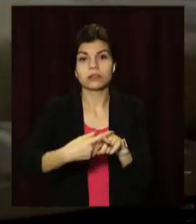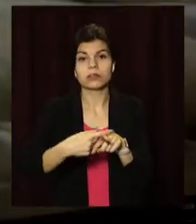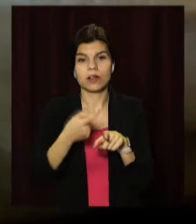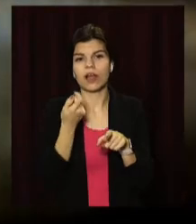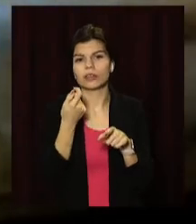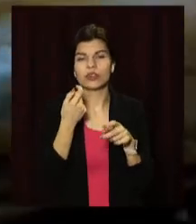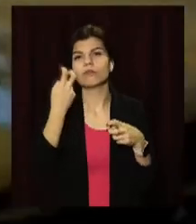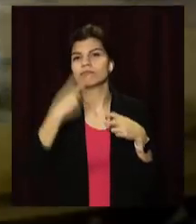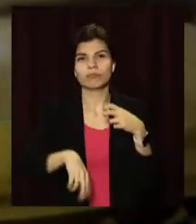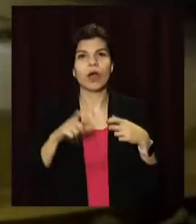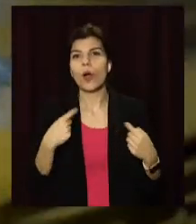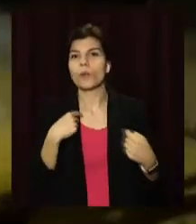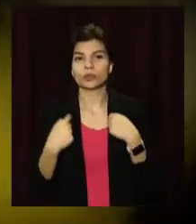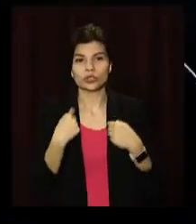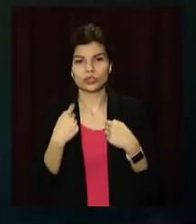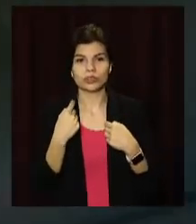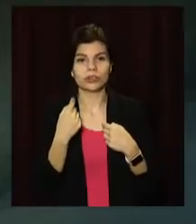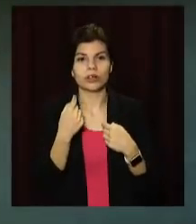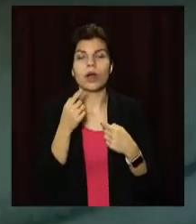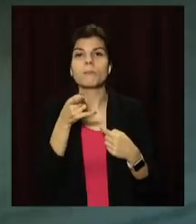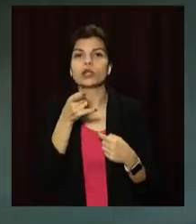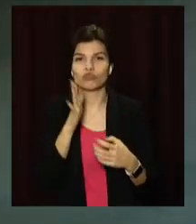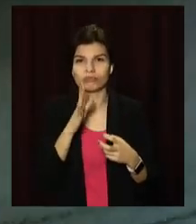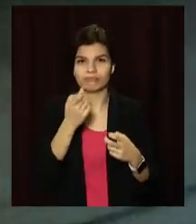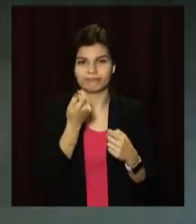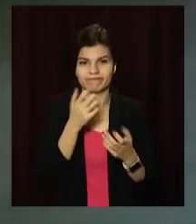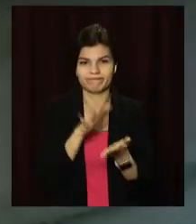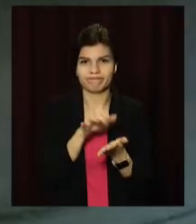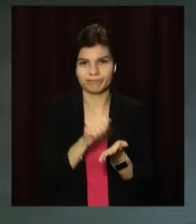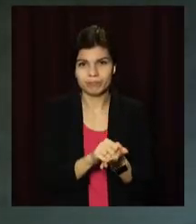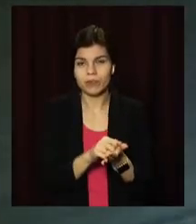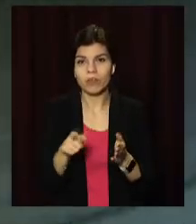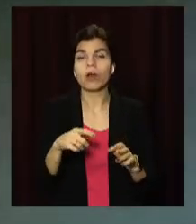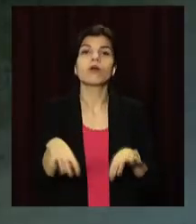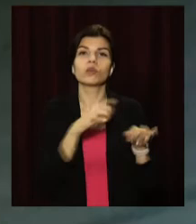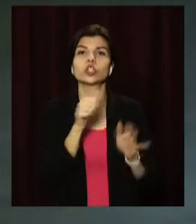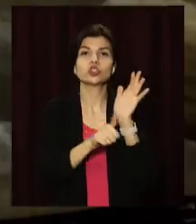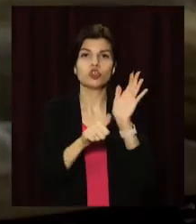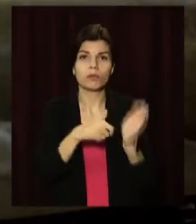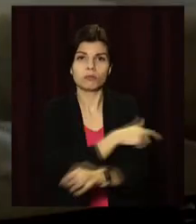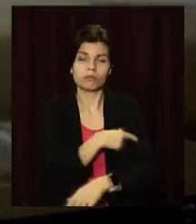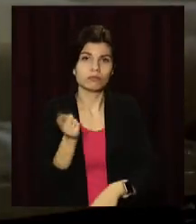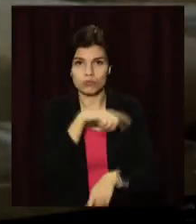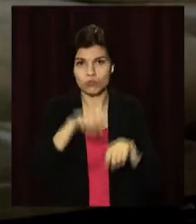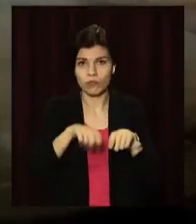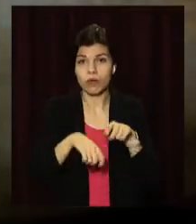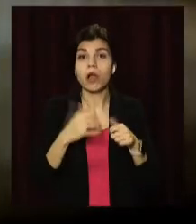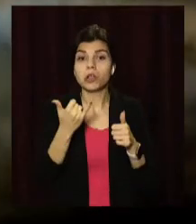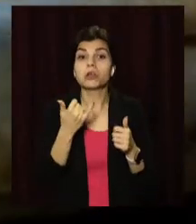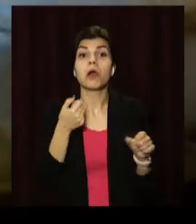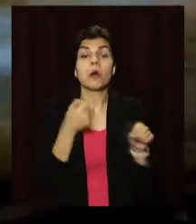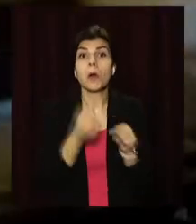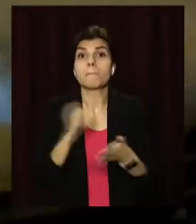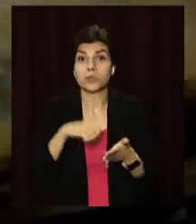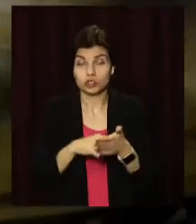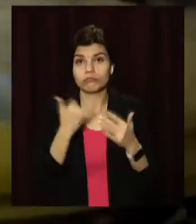значні механічні пошкодження. Постраждали також обидва водії і пасажир. Їх ушпитали до 6-ї міської лікарні. Деталі ДТП